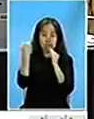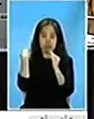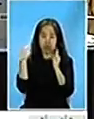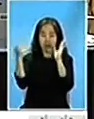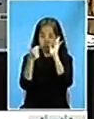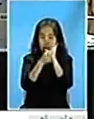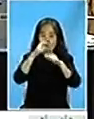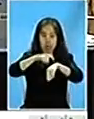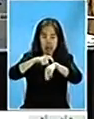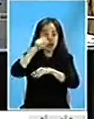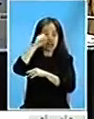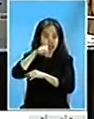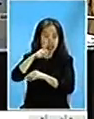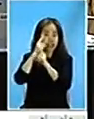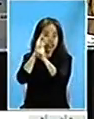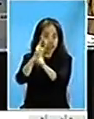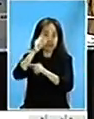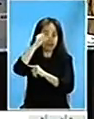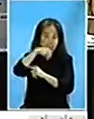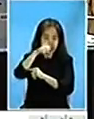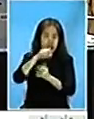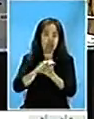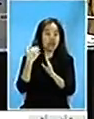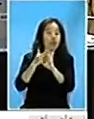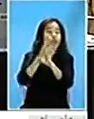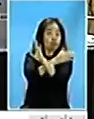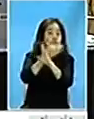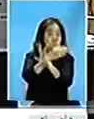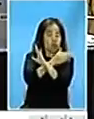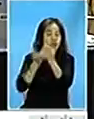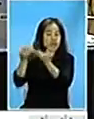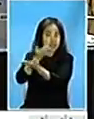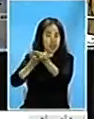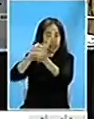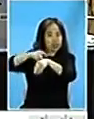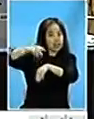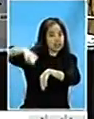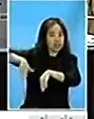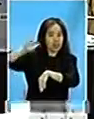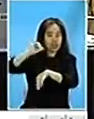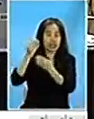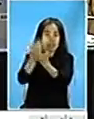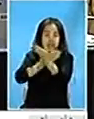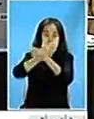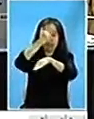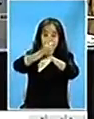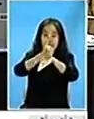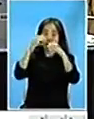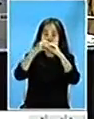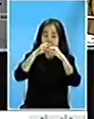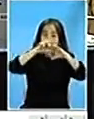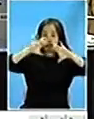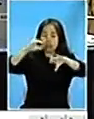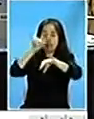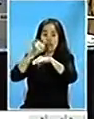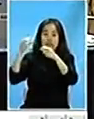ท่านจุลินพูดเมื่อสักครู่เนี่ยเชิญก่อนที่จะมีการหารือกันระหว่างวิปทั้งสองฝ่ายนะครับทีนี้